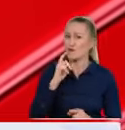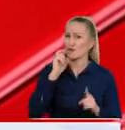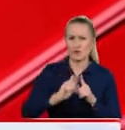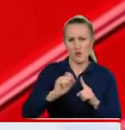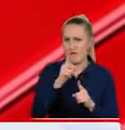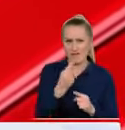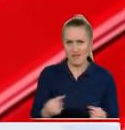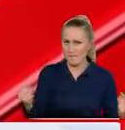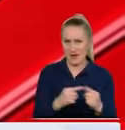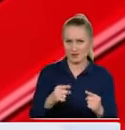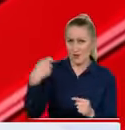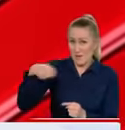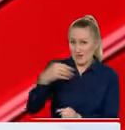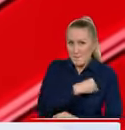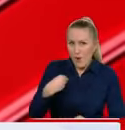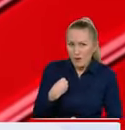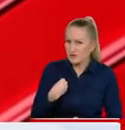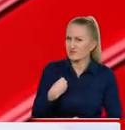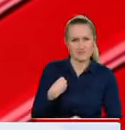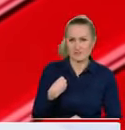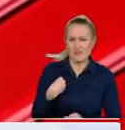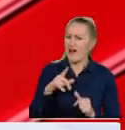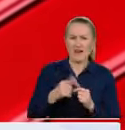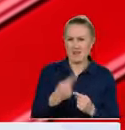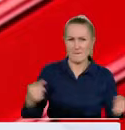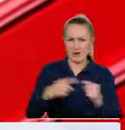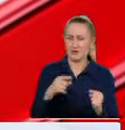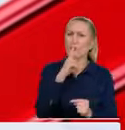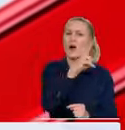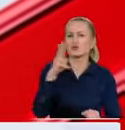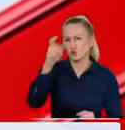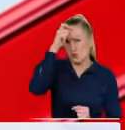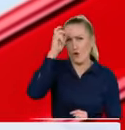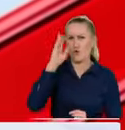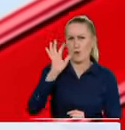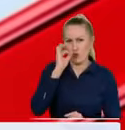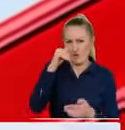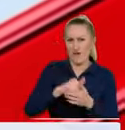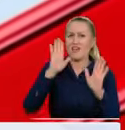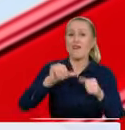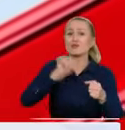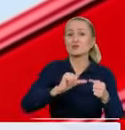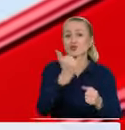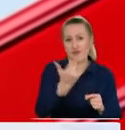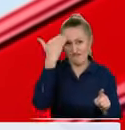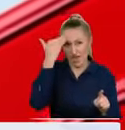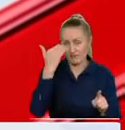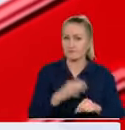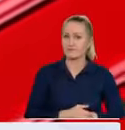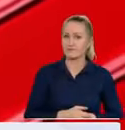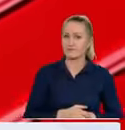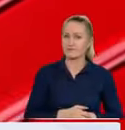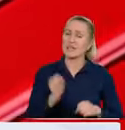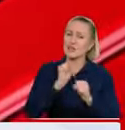tylko prezydenta Rzeczpospolitej Polskiej, ale każdego dobrze wychowanego człowieka. Nawet przedszkolak wie, że są takie